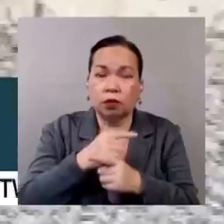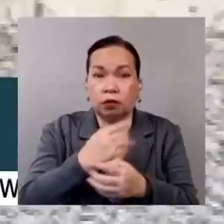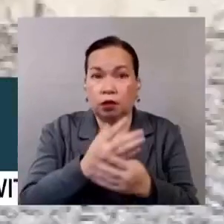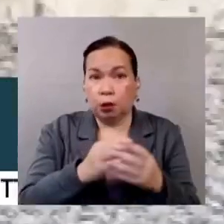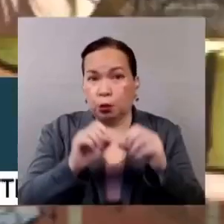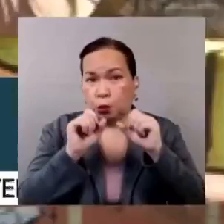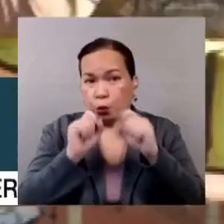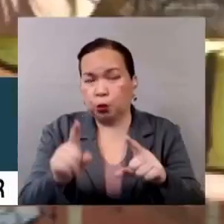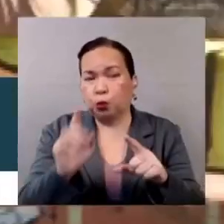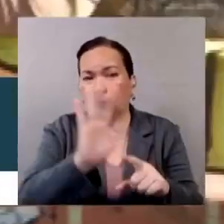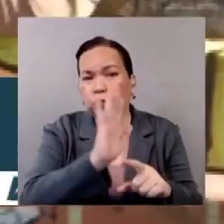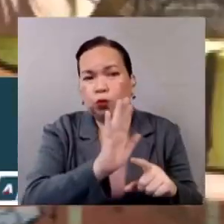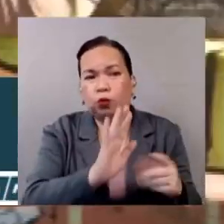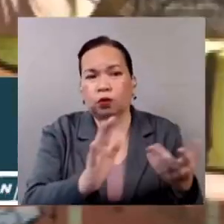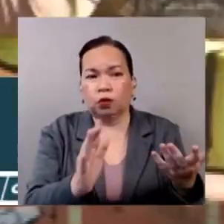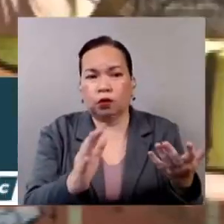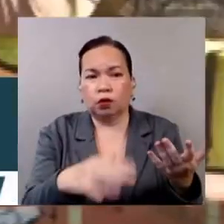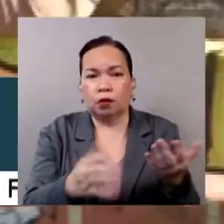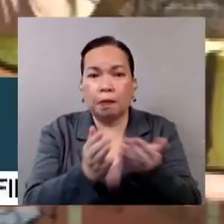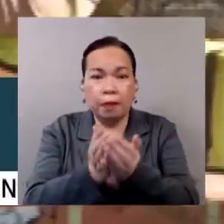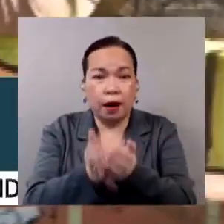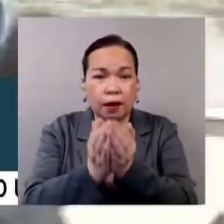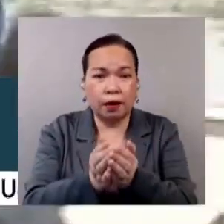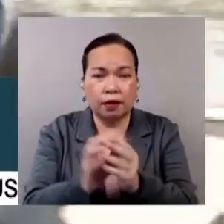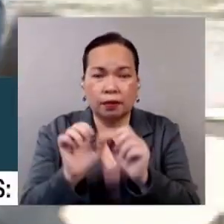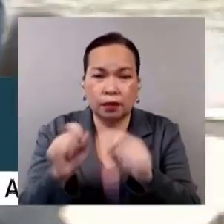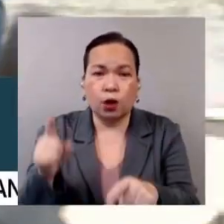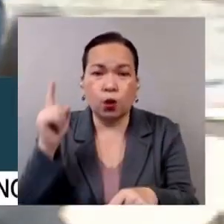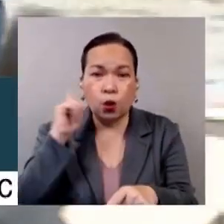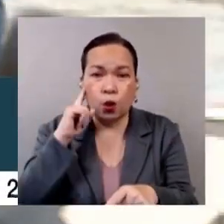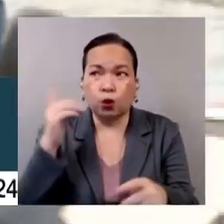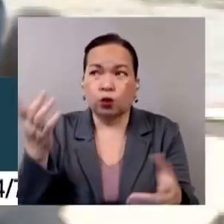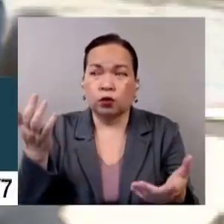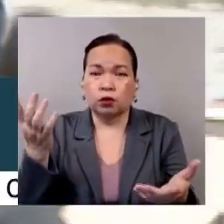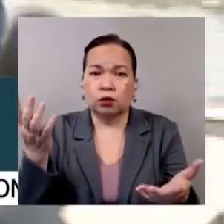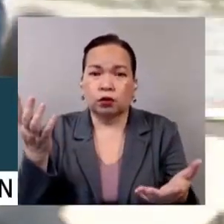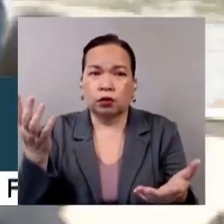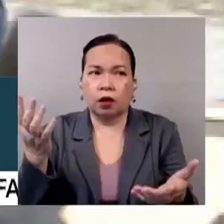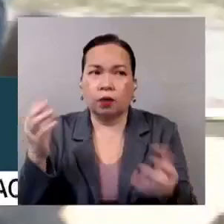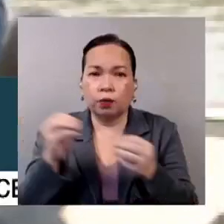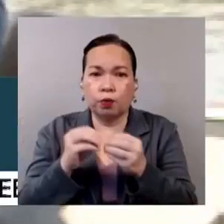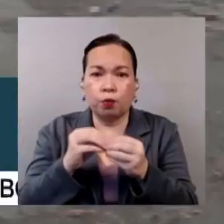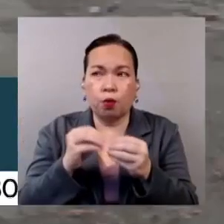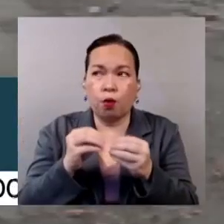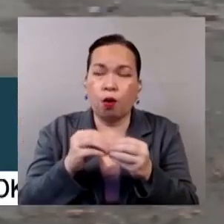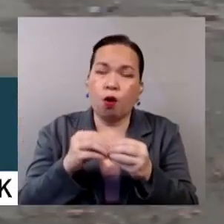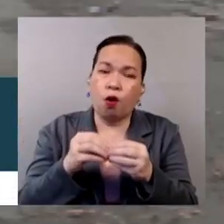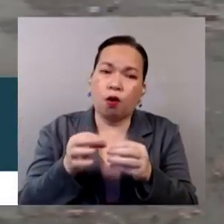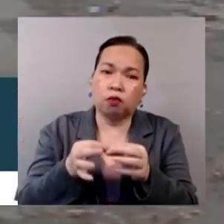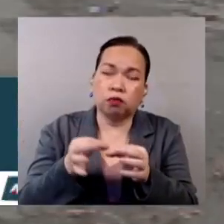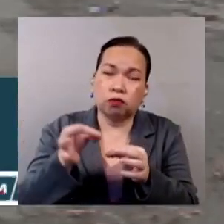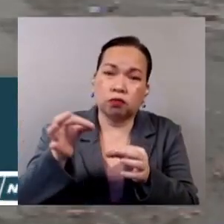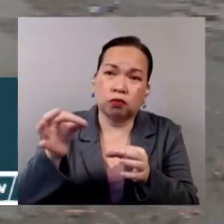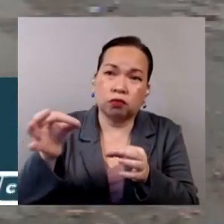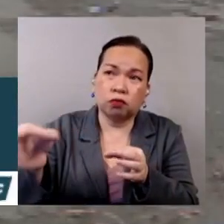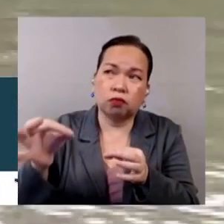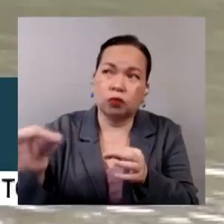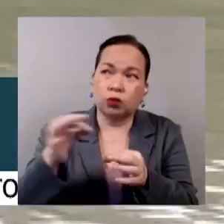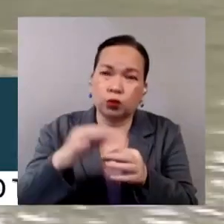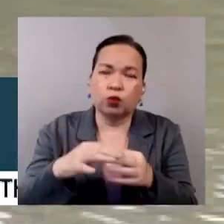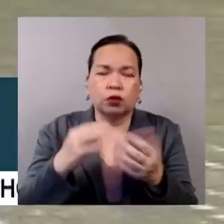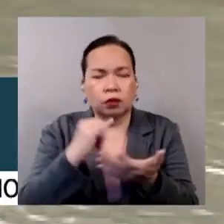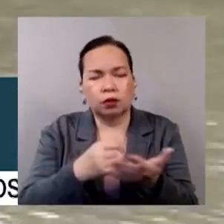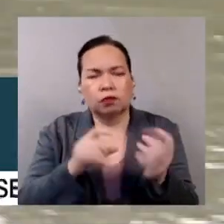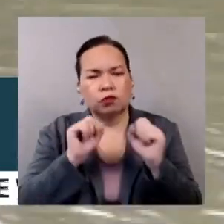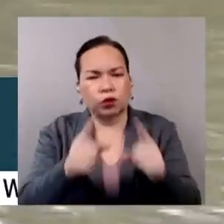ibang nila bangka. Okay. Kasi akala nila siguro, matatagalan pa talaga. So wala silang choice kundi ibenta yun. Isa yun